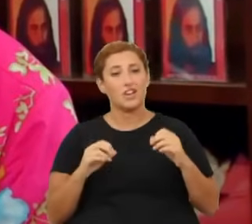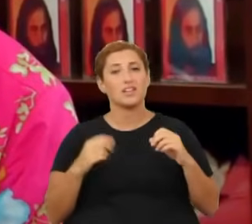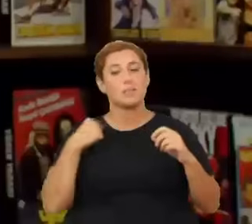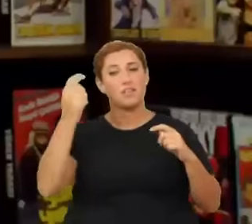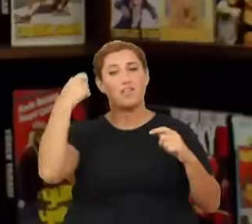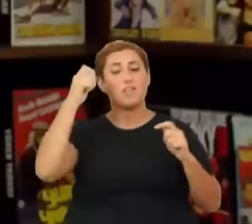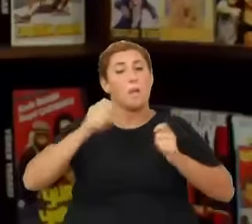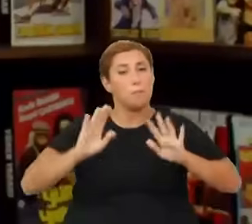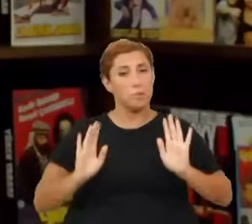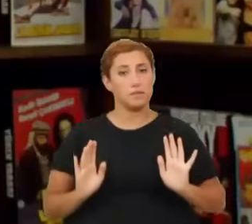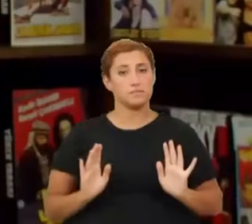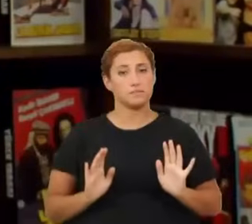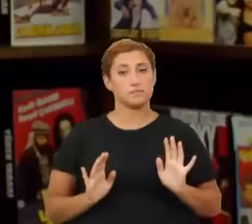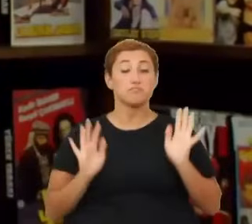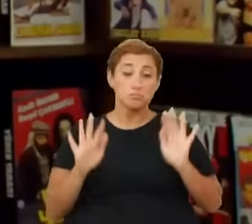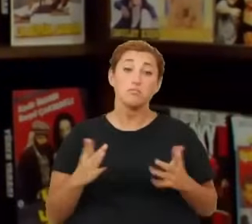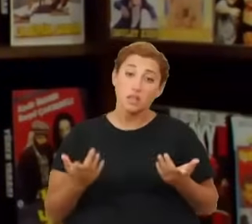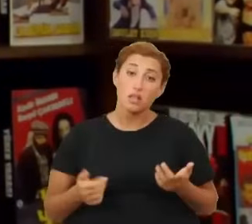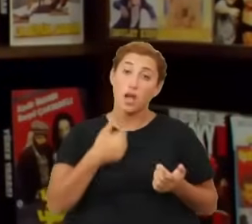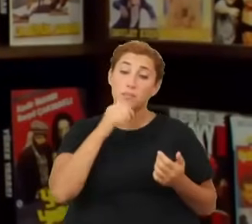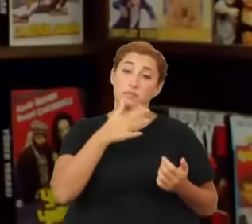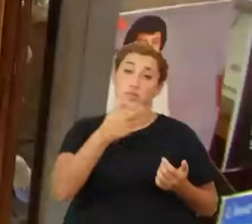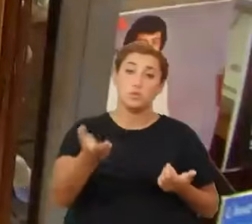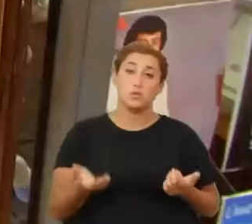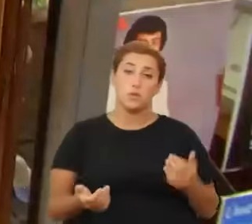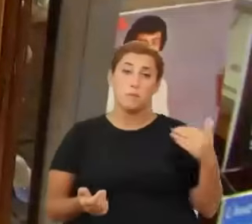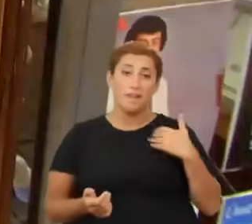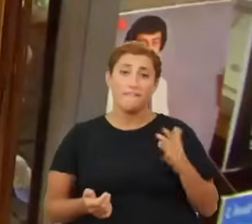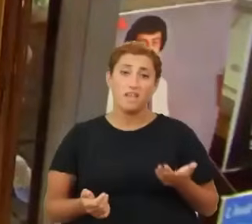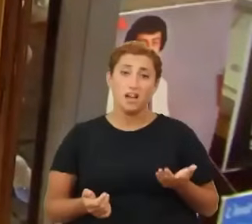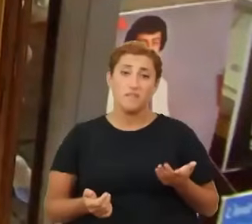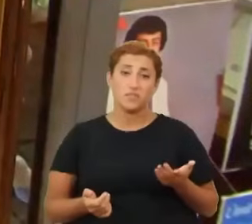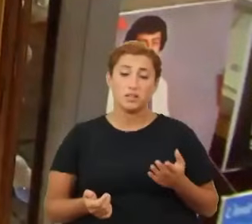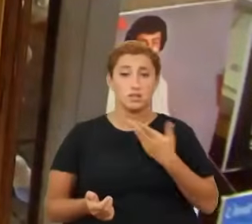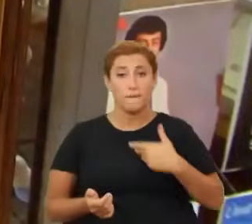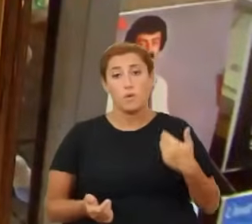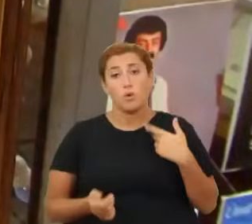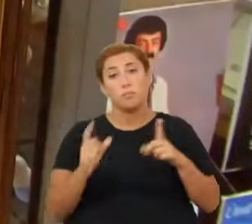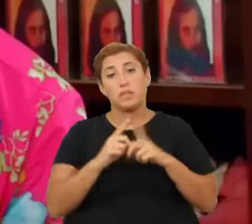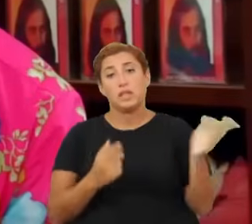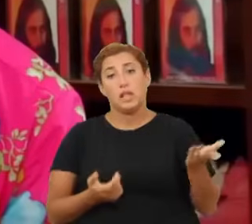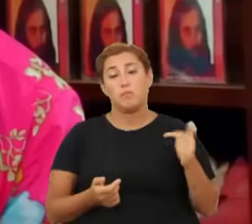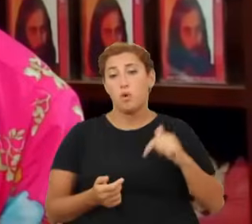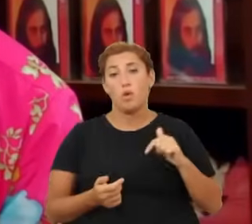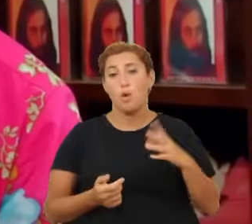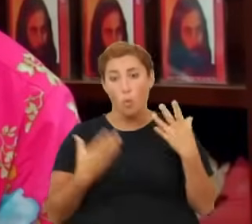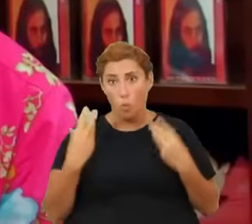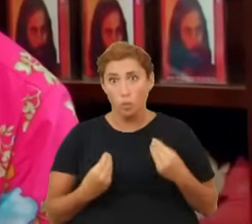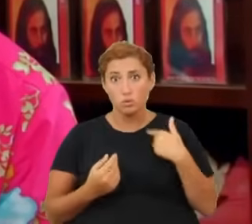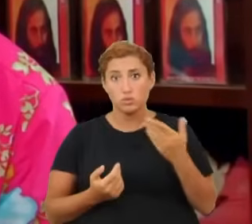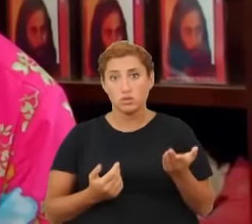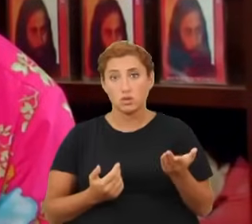çıkma. Da ama yani abi biliyorsun işte, ben yani seviyorum yani Dile'yi. Böyle şey olunca